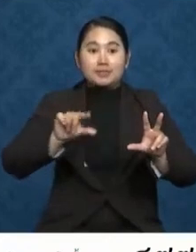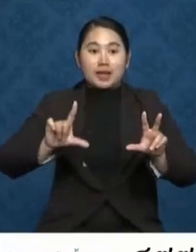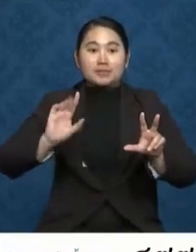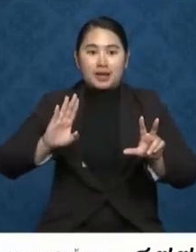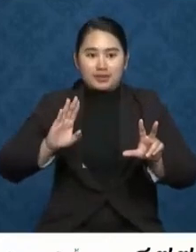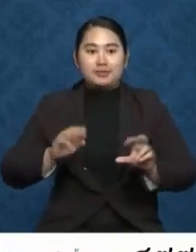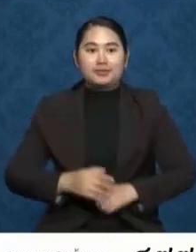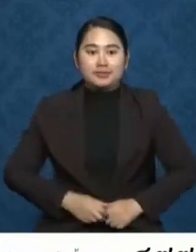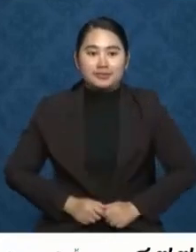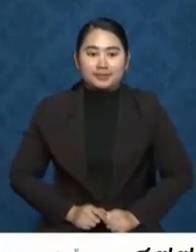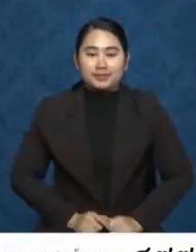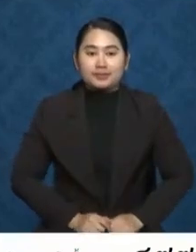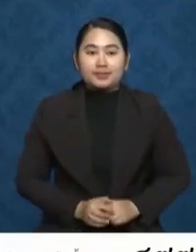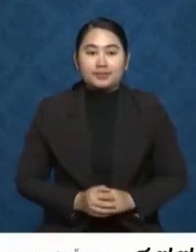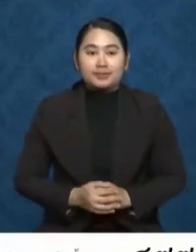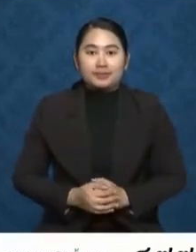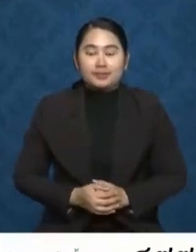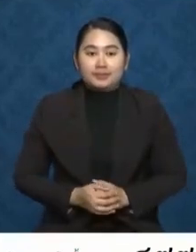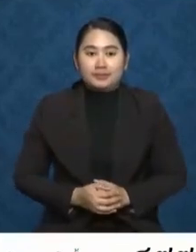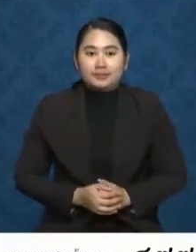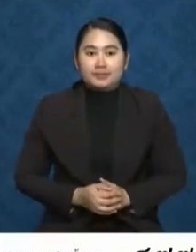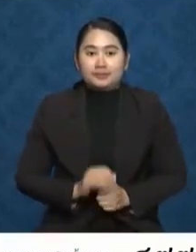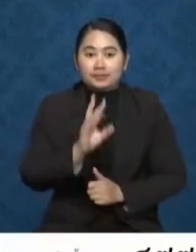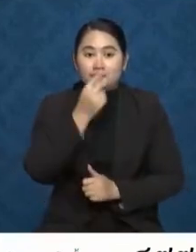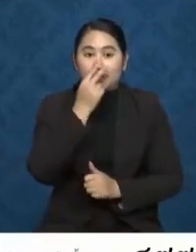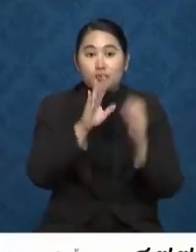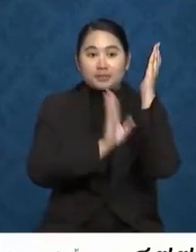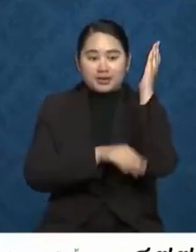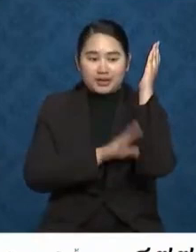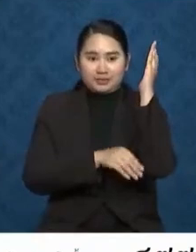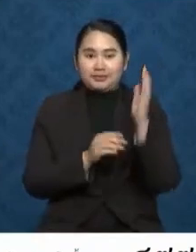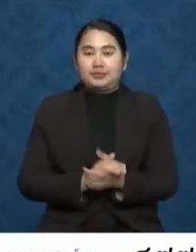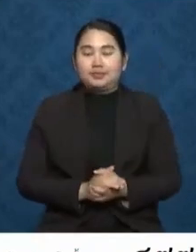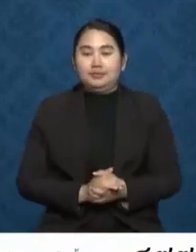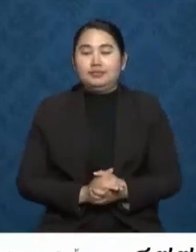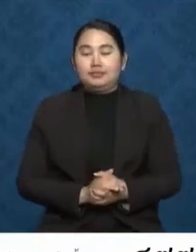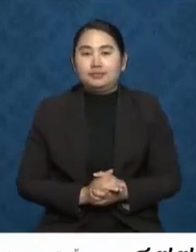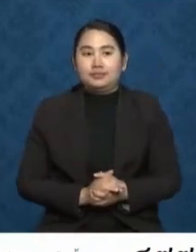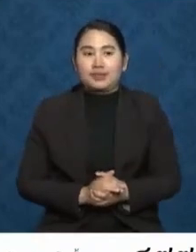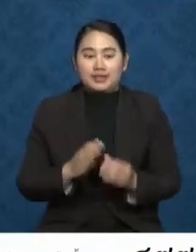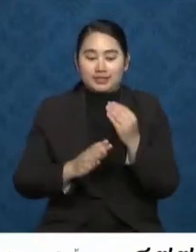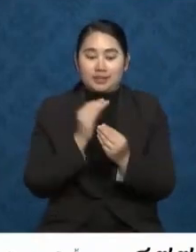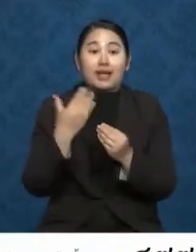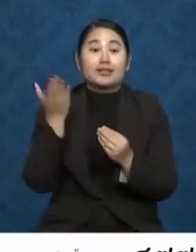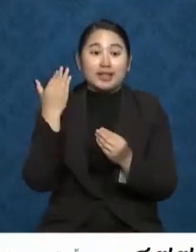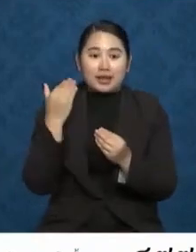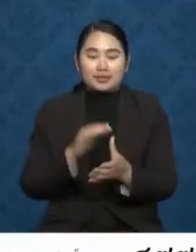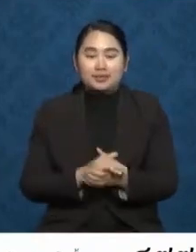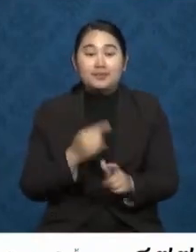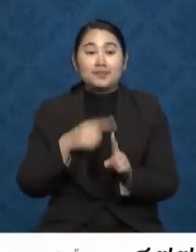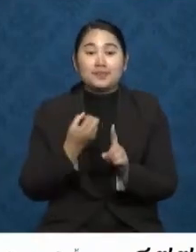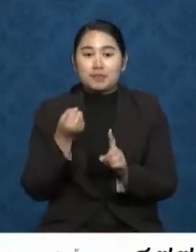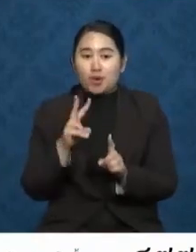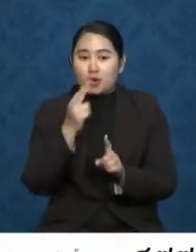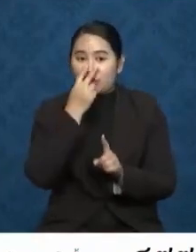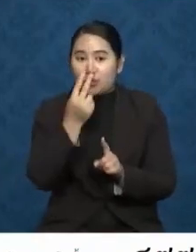คือ 3,820 ล้านบาทท่านประธานครับหากเราหันไปดูจังหวัดชายแดนภาคใต้เมื่อช่วงสิ้นปีที่ผ่านมาเมื่ออาทิตย์ที่ผ่านมาที่นั่นเองเรามีความพร้อมหรือ